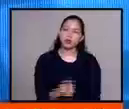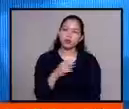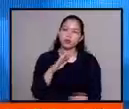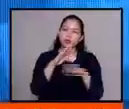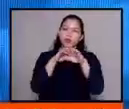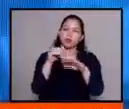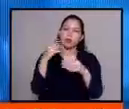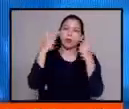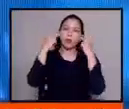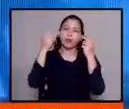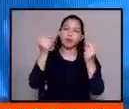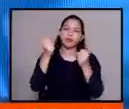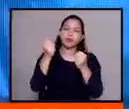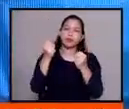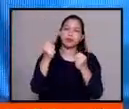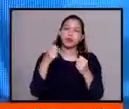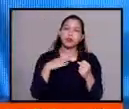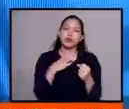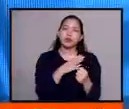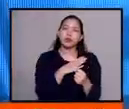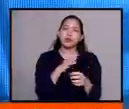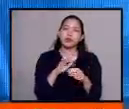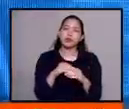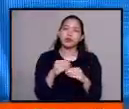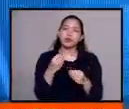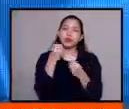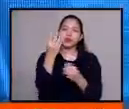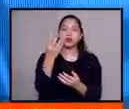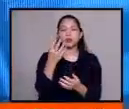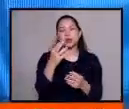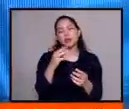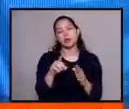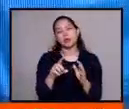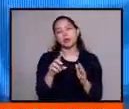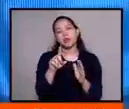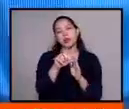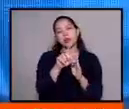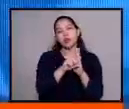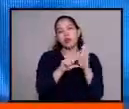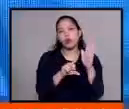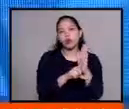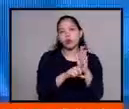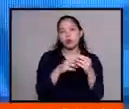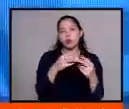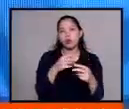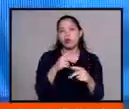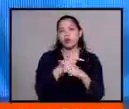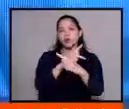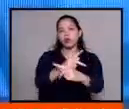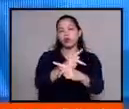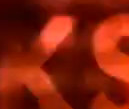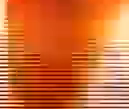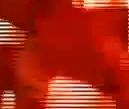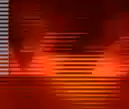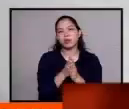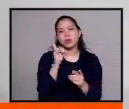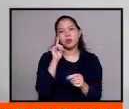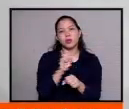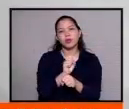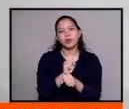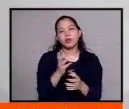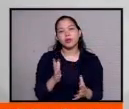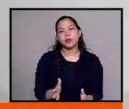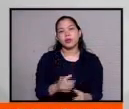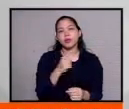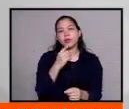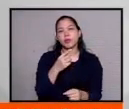Nanawagan naman ang Pangulo sa Kongreso na magpasa pa ng batas na magpoprotekta sa interes ng mga manggagawa. Sa kanyang